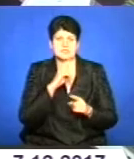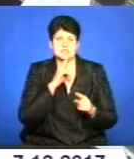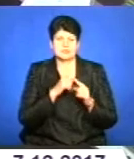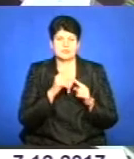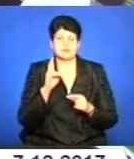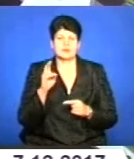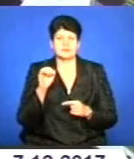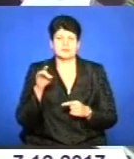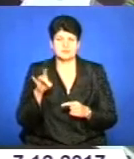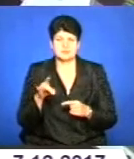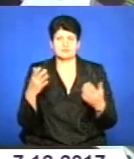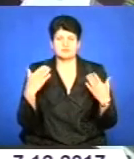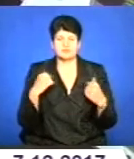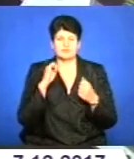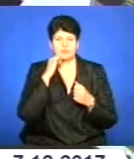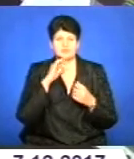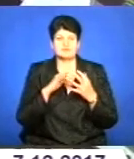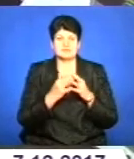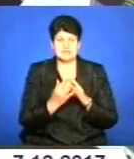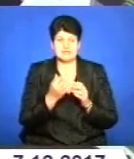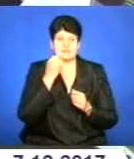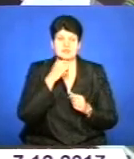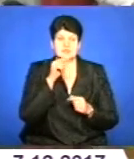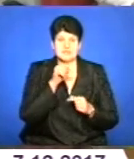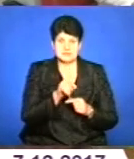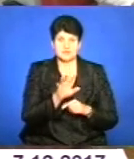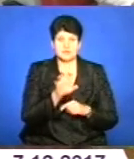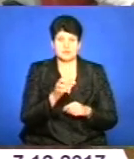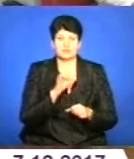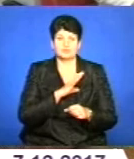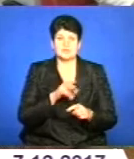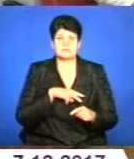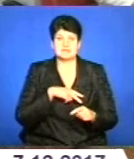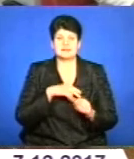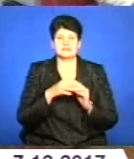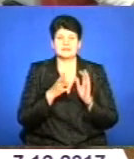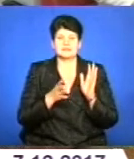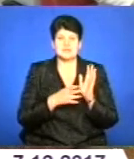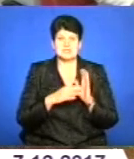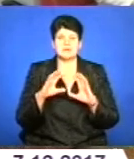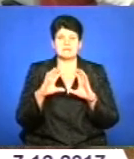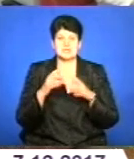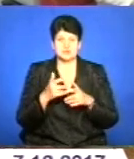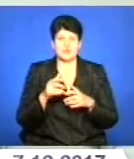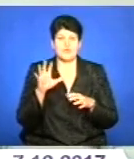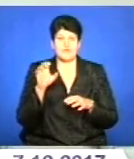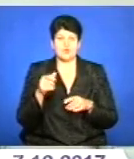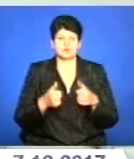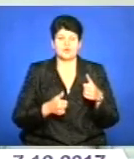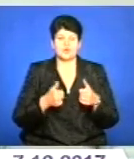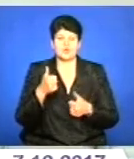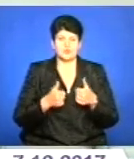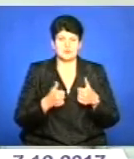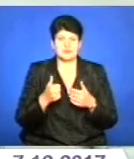під час відпочинку у бабусі в селі. Завдяки цій світлині юна тернополянка стала призером 19-го міжнародного фотоконкурсу газети «День»